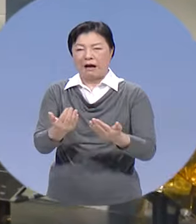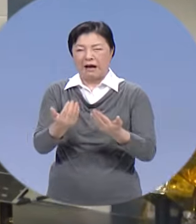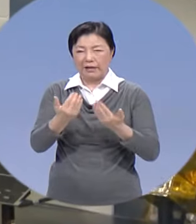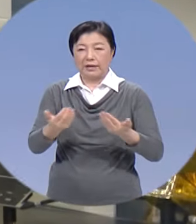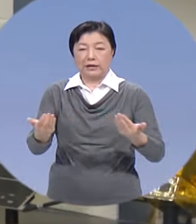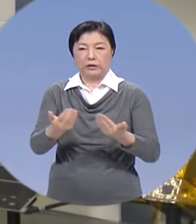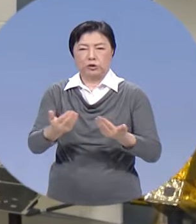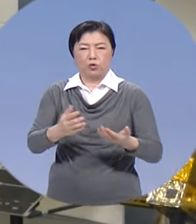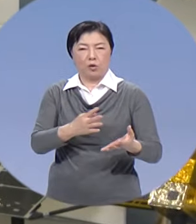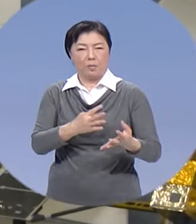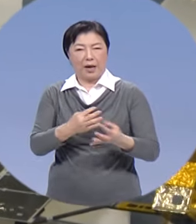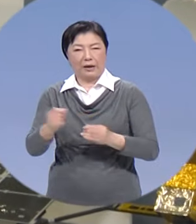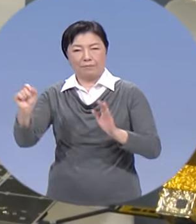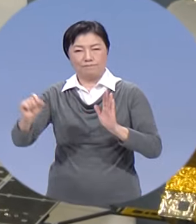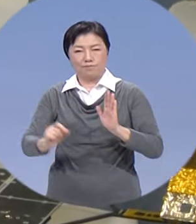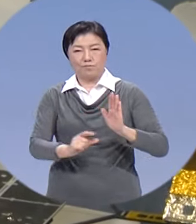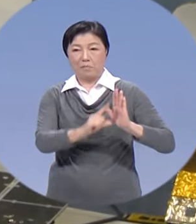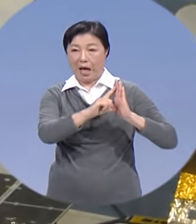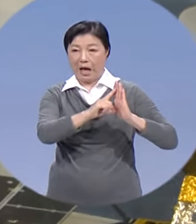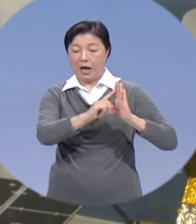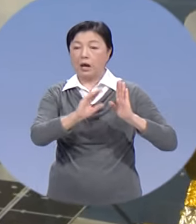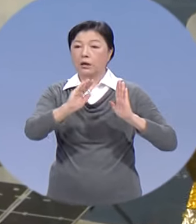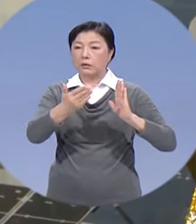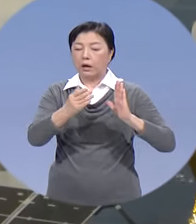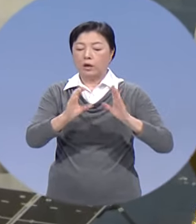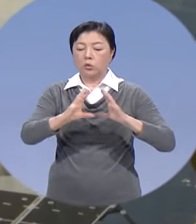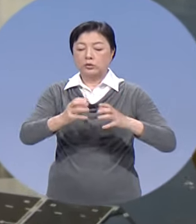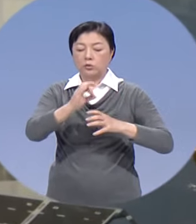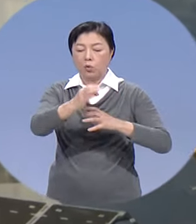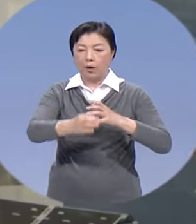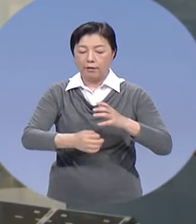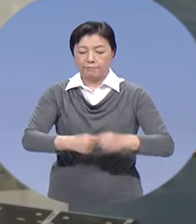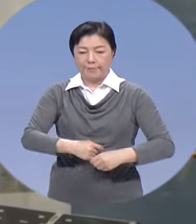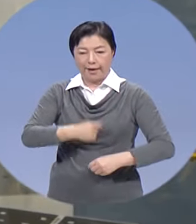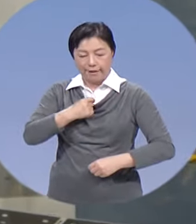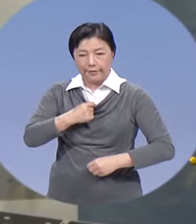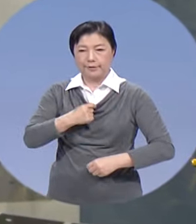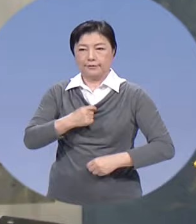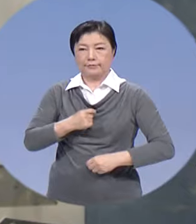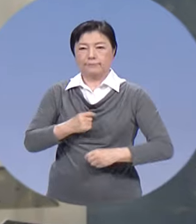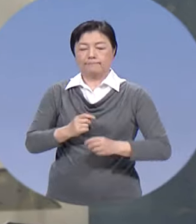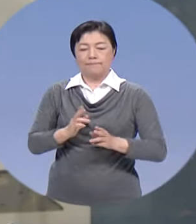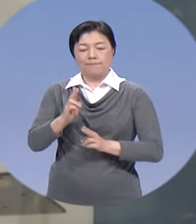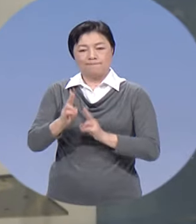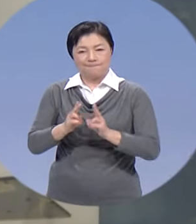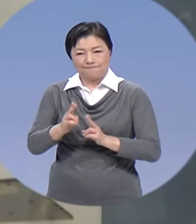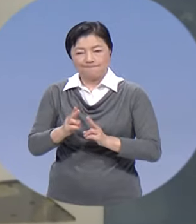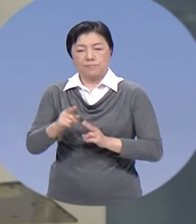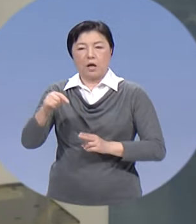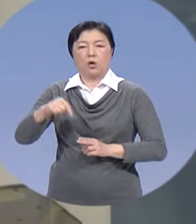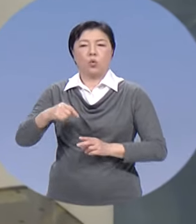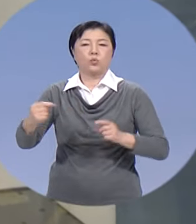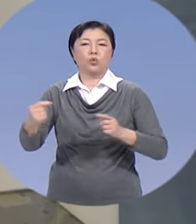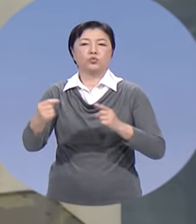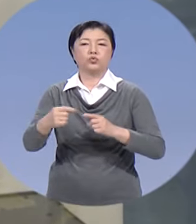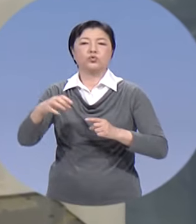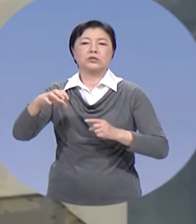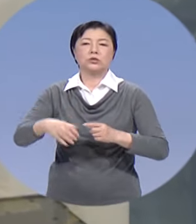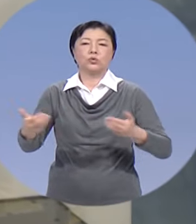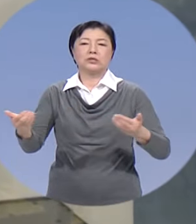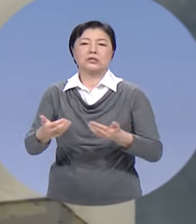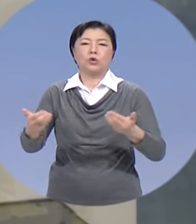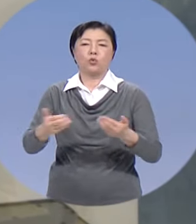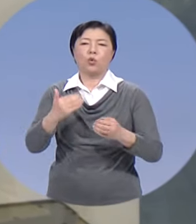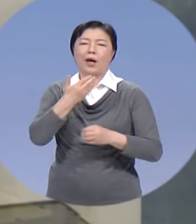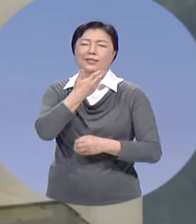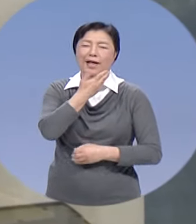されがちなんですけれども、人工衛星が正しく機能するためには、ここ勝浦宇宙通信所のような仕事がとても大